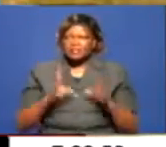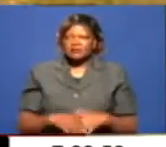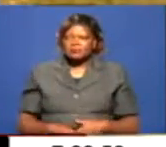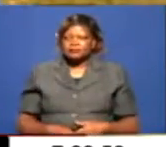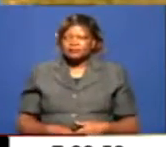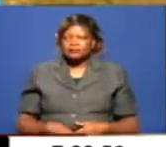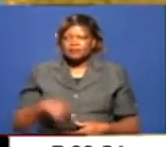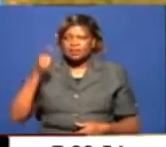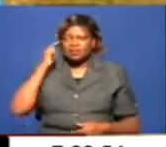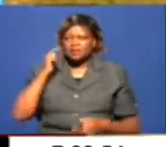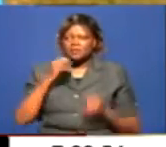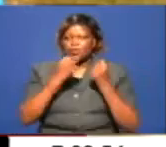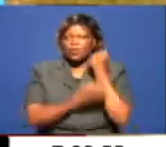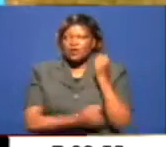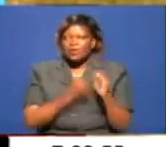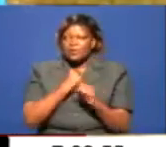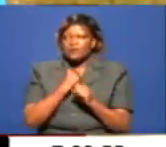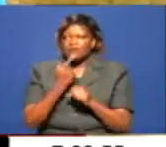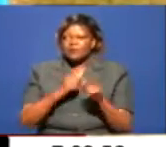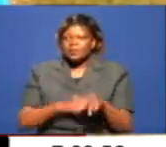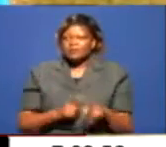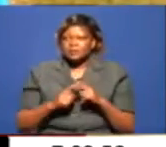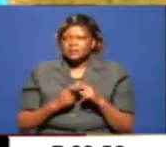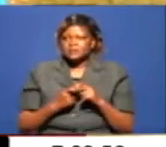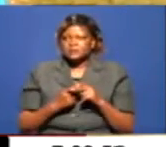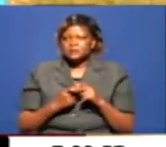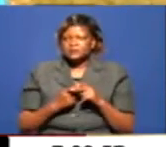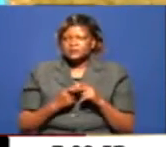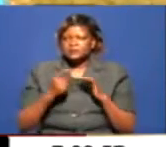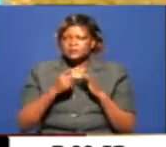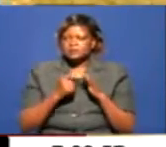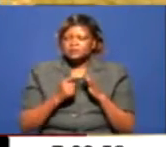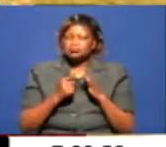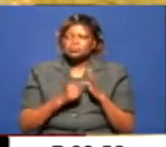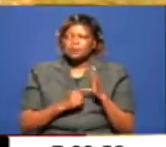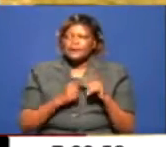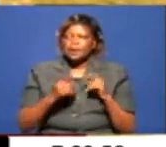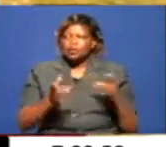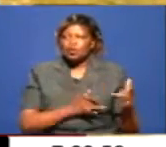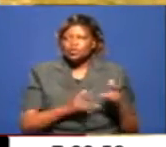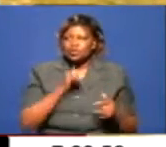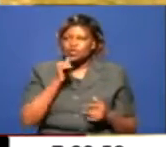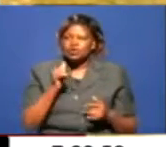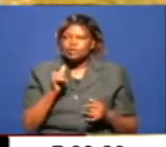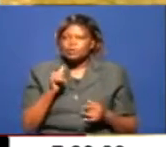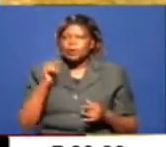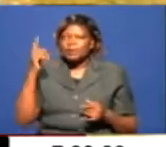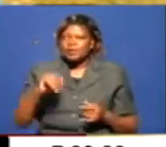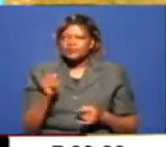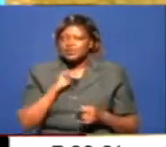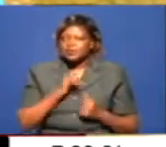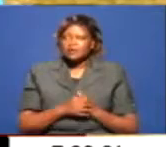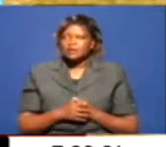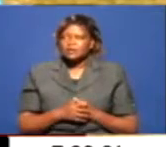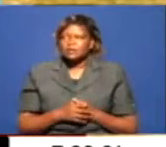then this is the worst performance tangu tuanze league. But kubwa zaidi, our concern was not being unbeaten. And concern yetu sasa ni kutafuta